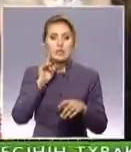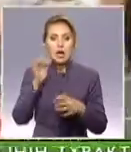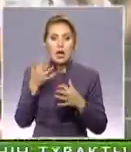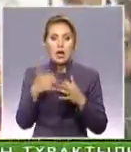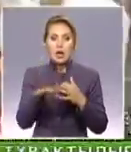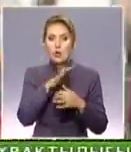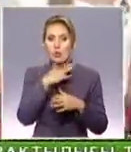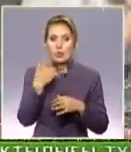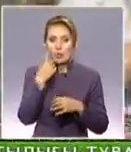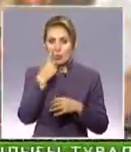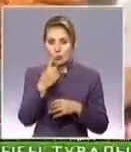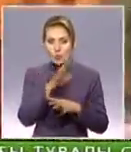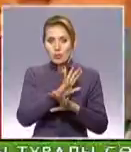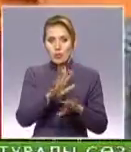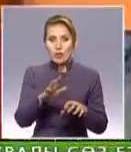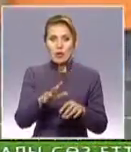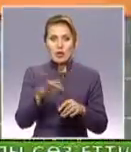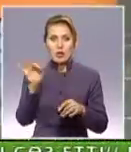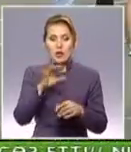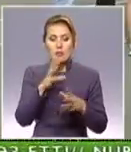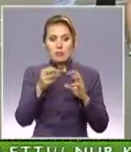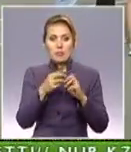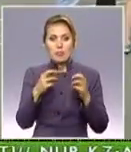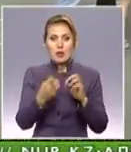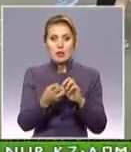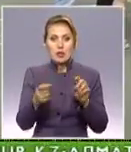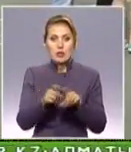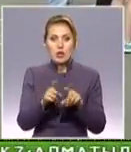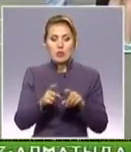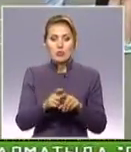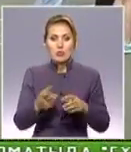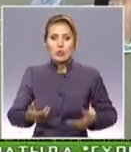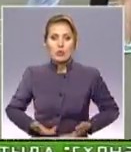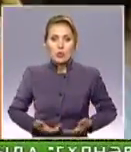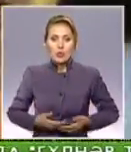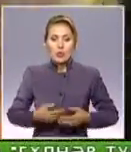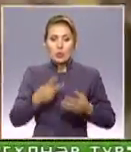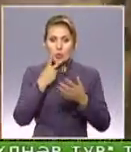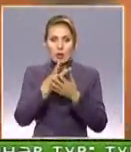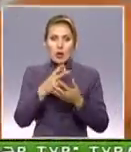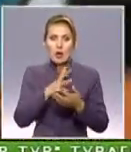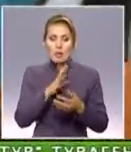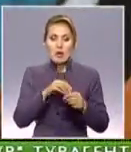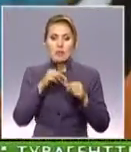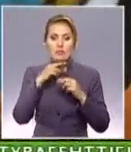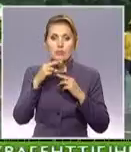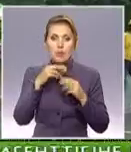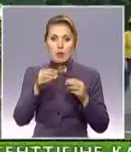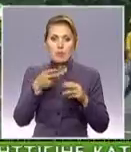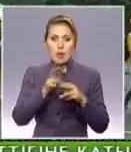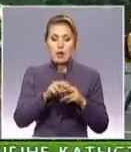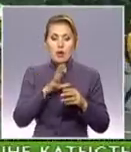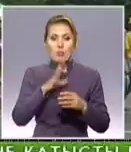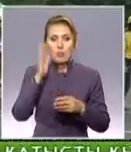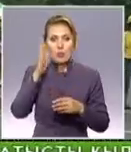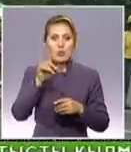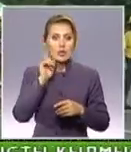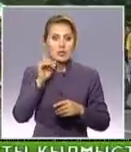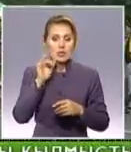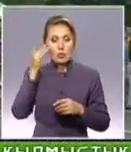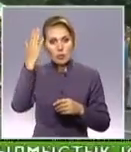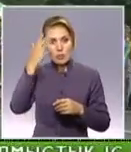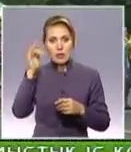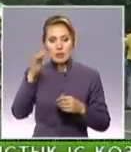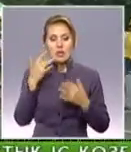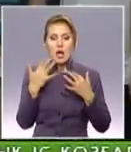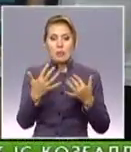көп көзге көріне бермейтін түйткілді мәселелерге тұрғындар назарын аудару. Себебі бүгінгі жастар еліміздің болашағы, олардың арманы